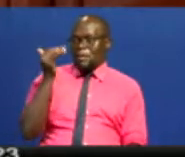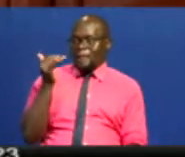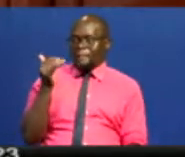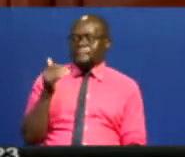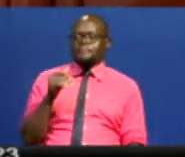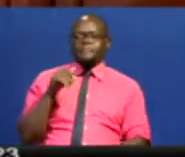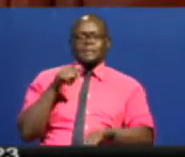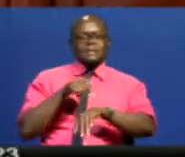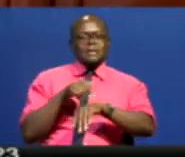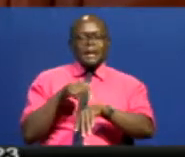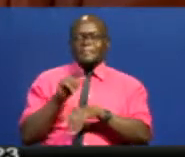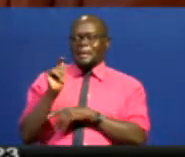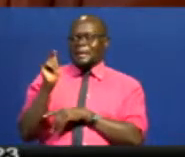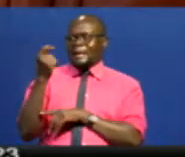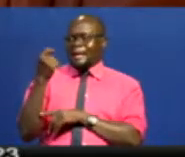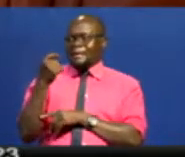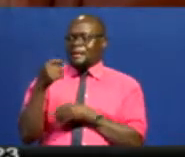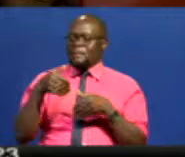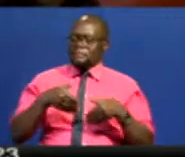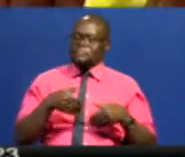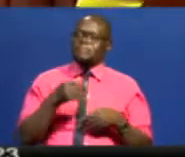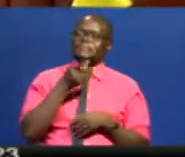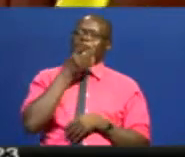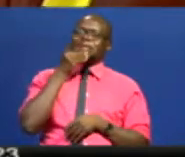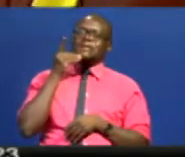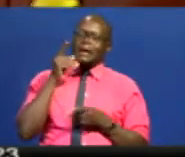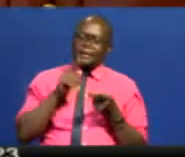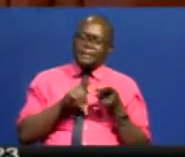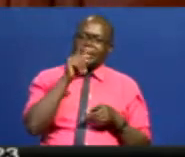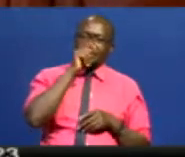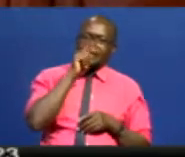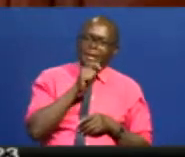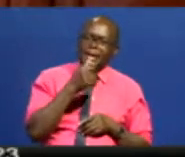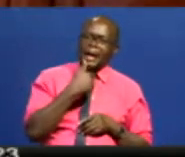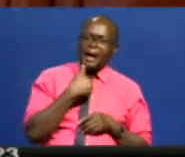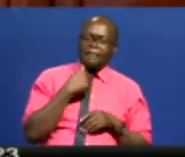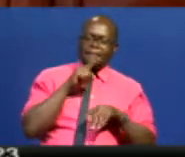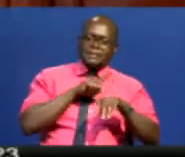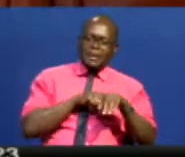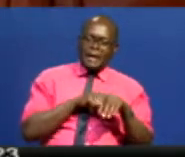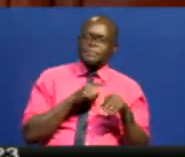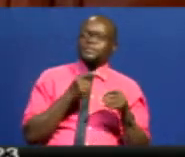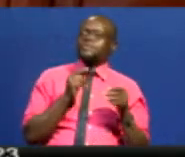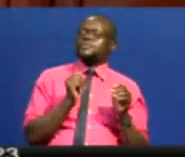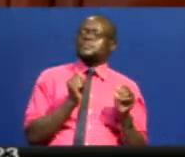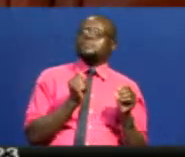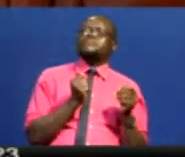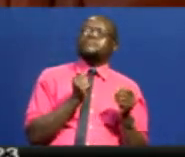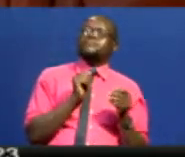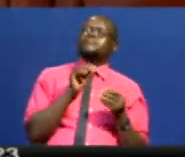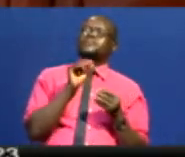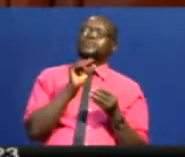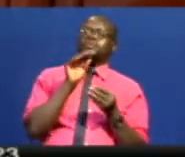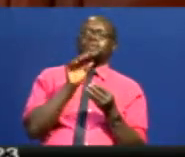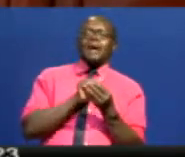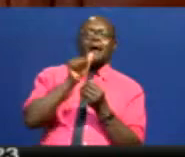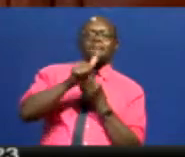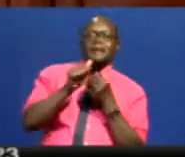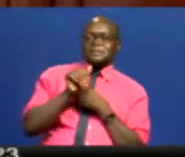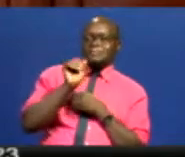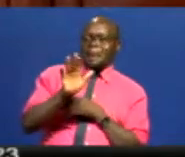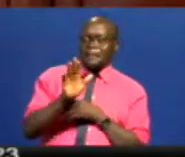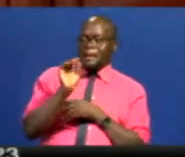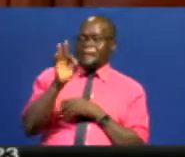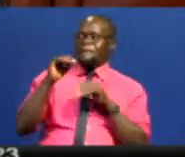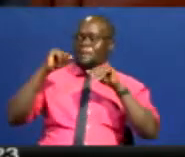msimu ambao pengine Kenya na kiangazi, Tanzania wana msimu wa kuvuna, Mheshimiwa Spika. Kwa hiyo tukiweza kuamiliana